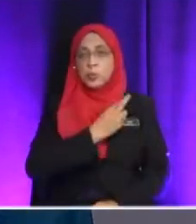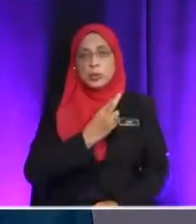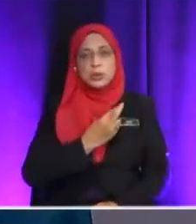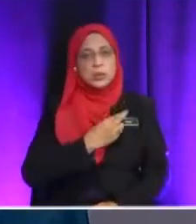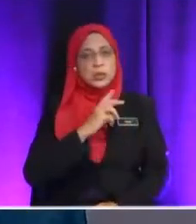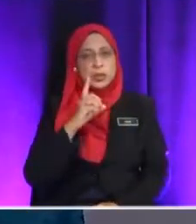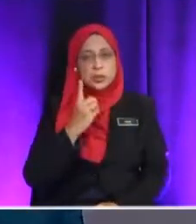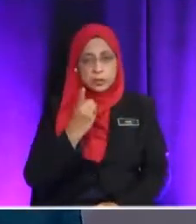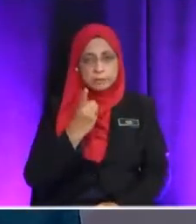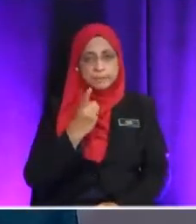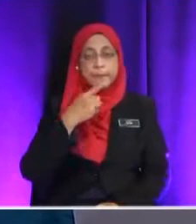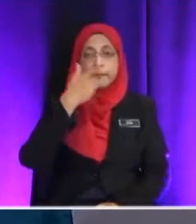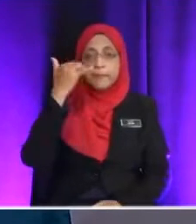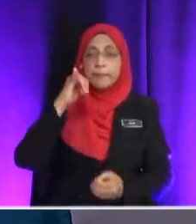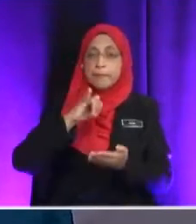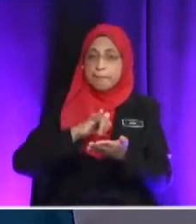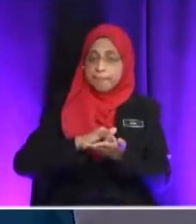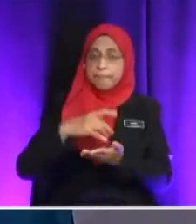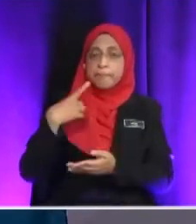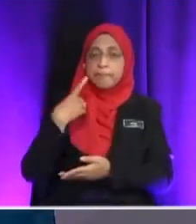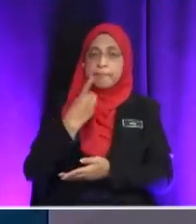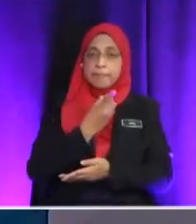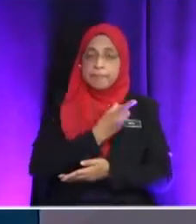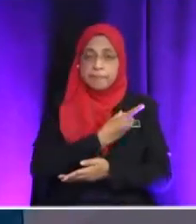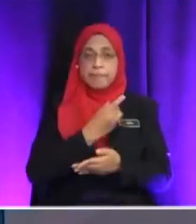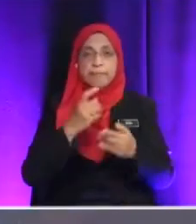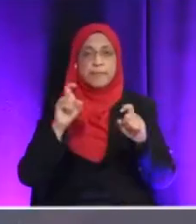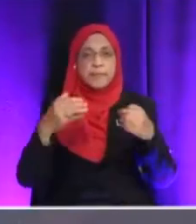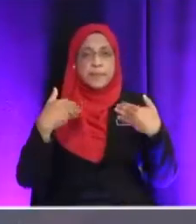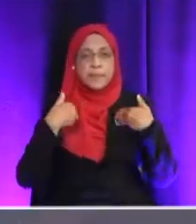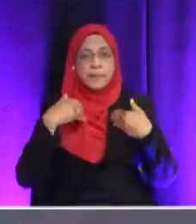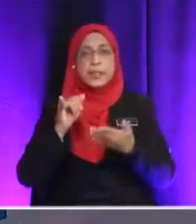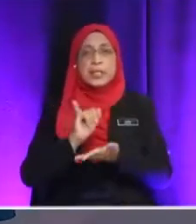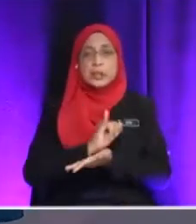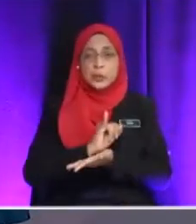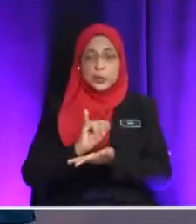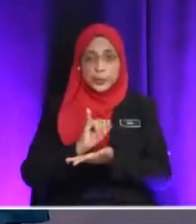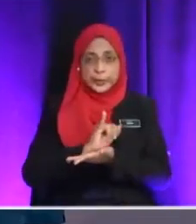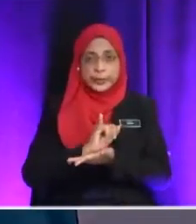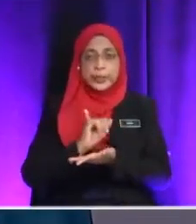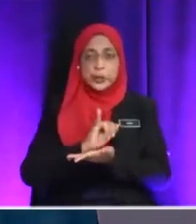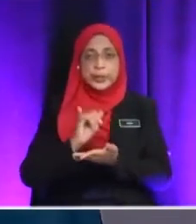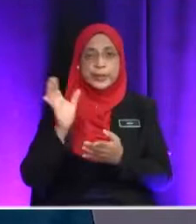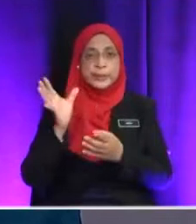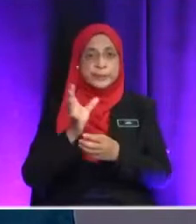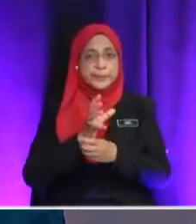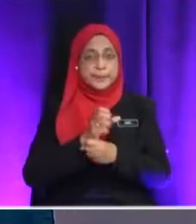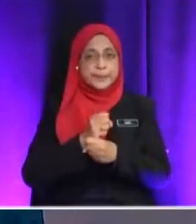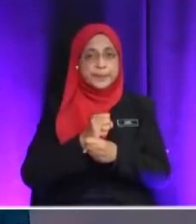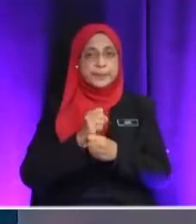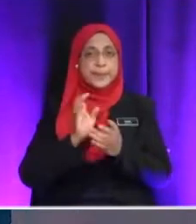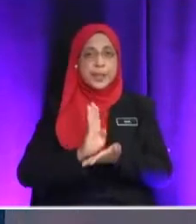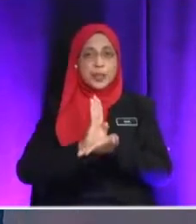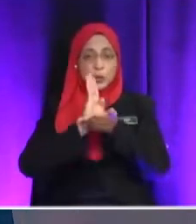bagaimana kita punya duit tapi bila adisuren dapat membantu kita Untuk